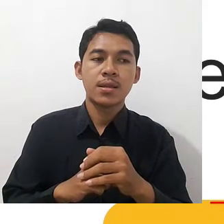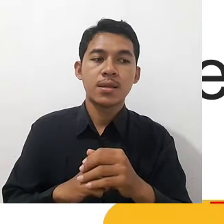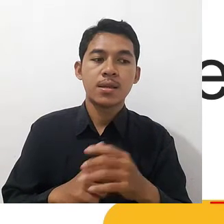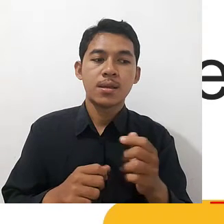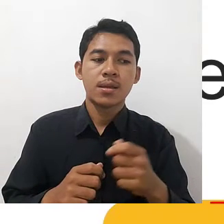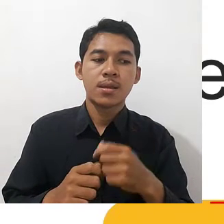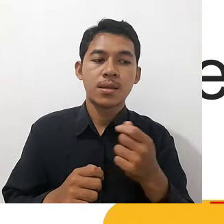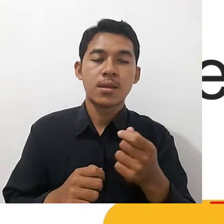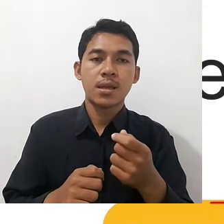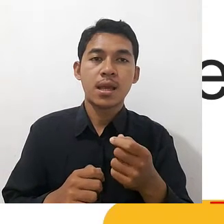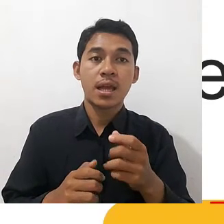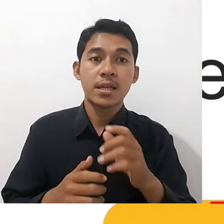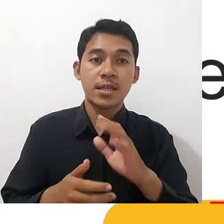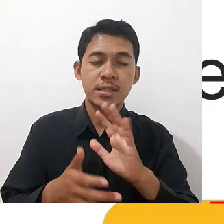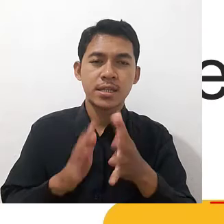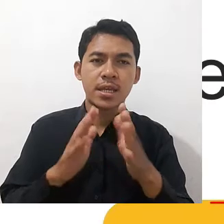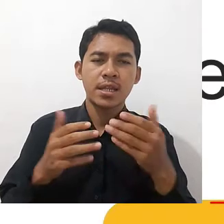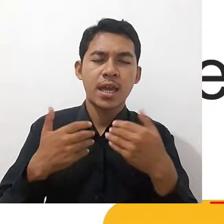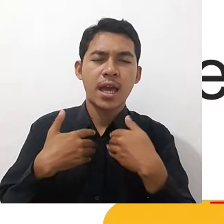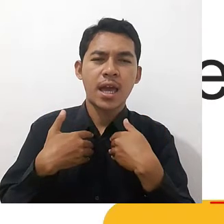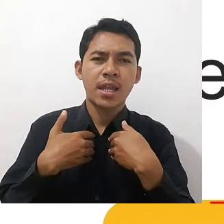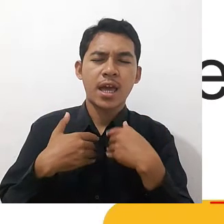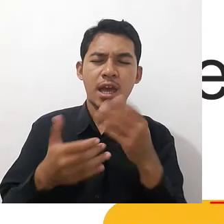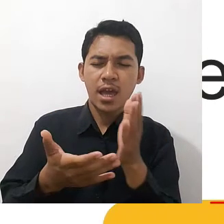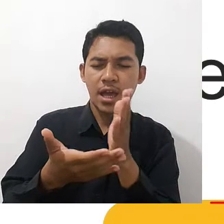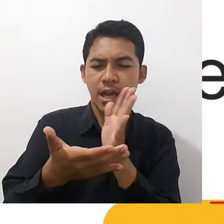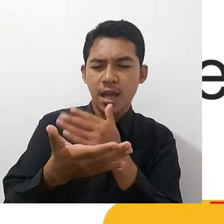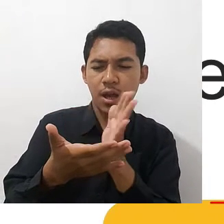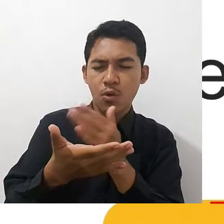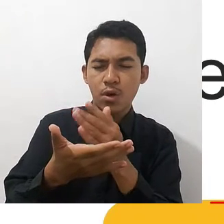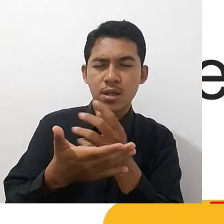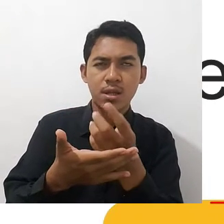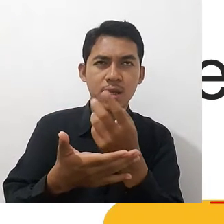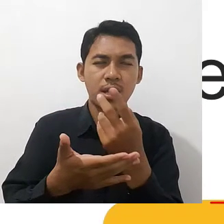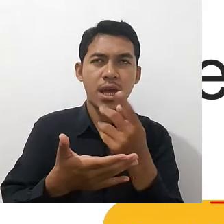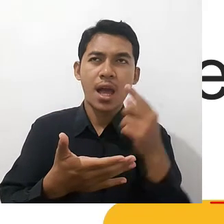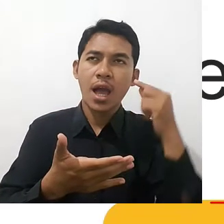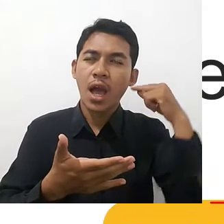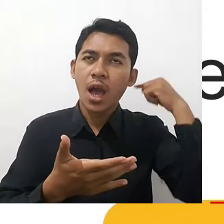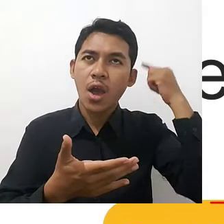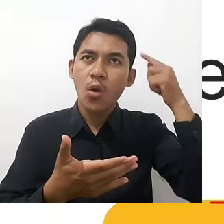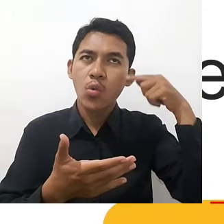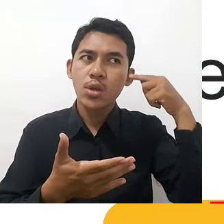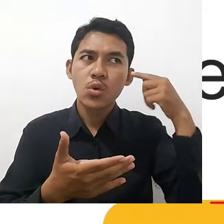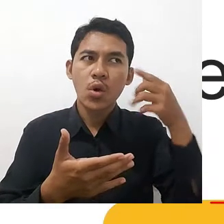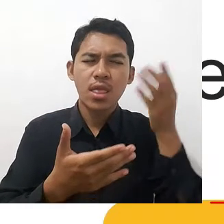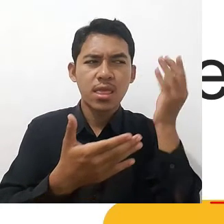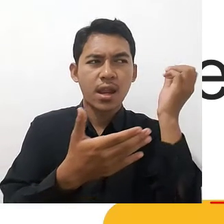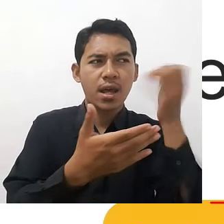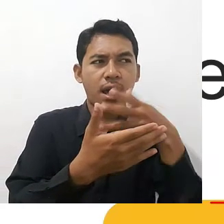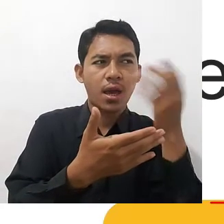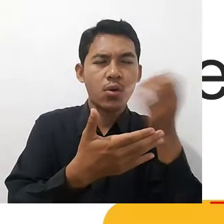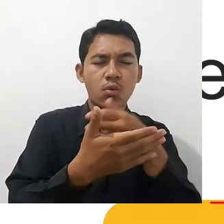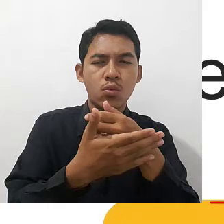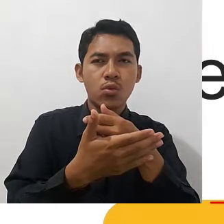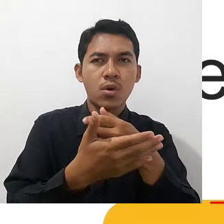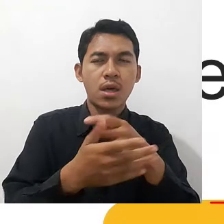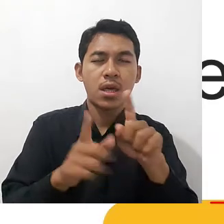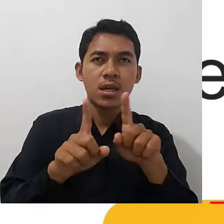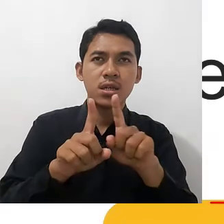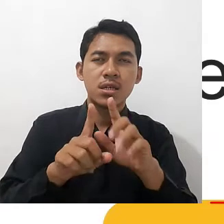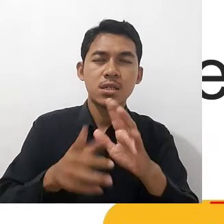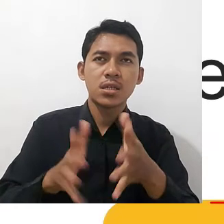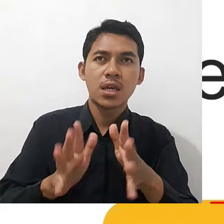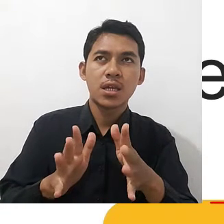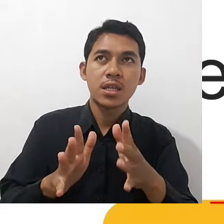terjadi disrupsi, apa ya, disrupsi ya, terjadi gangguan lah, gangguan sinyal. Jadi si sinyal audio dari TV ini dia terganggu nih, gitu tuh. Nah akhirnya